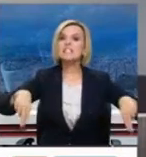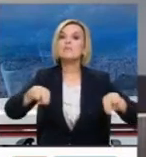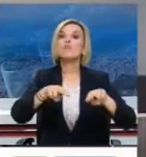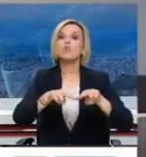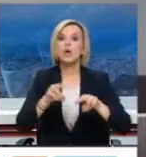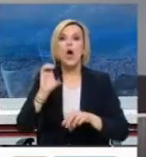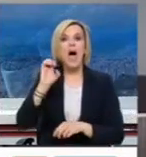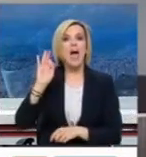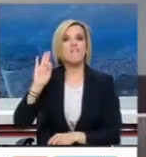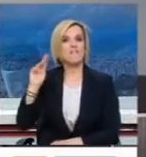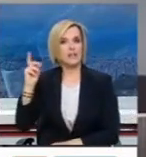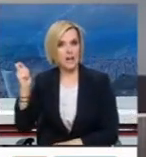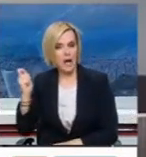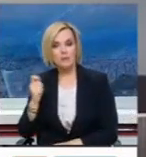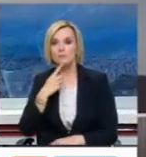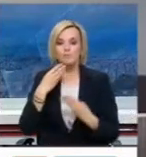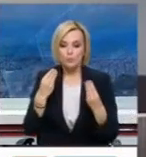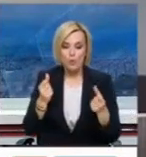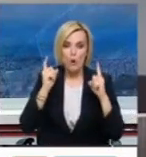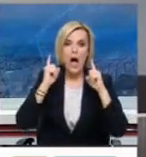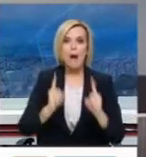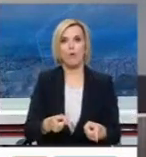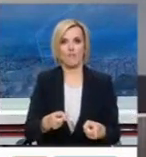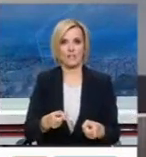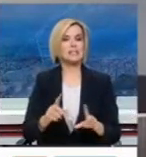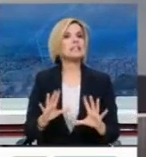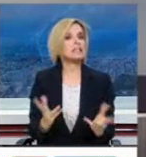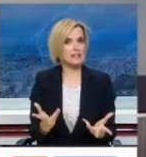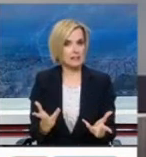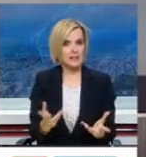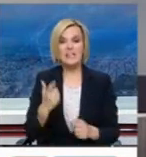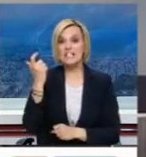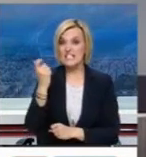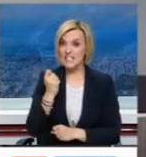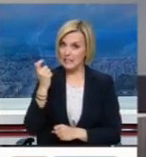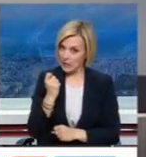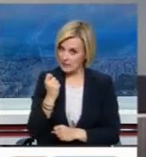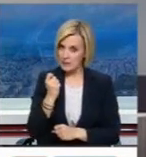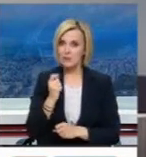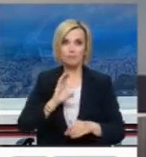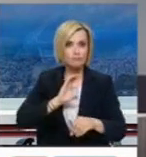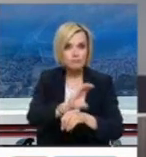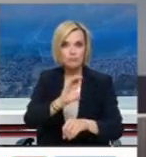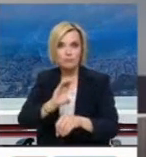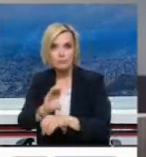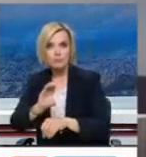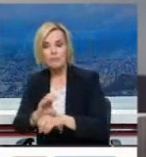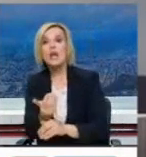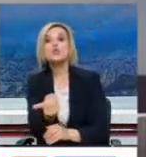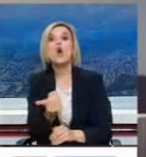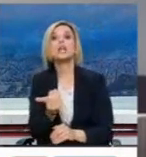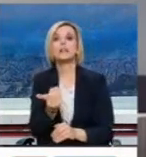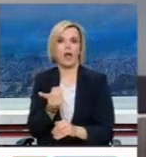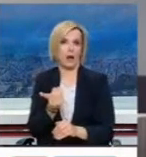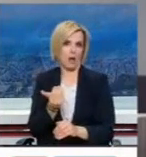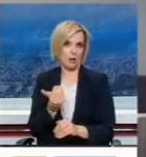ΙΕΦΚΑ με σκοπό να πάρει απόφαση βάσει της οποίας οι συντάξεις θα καταβληθούν πρώτον σε προγενέστερο χρόνο